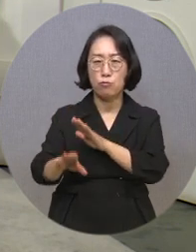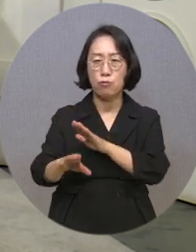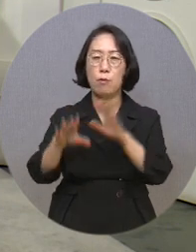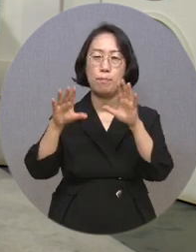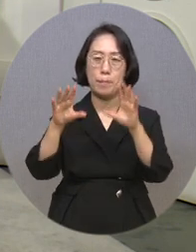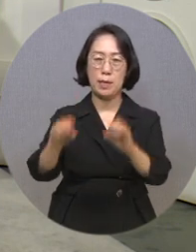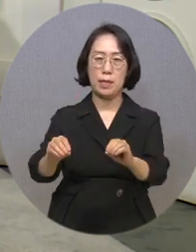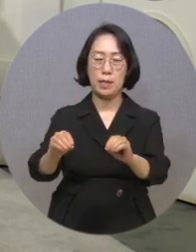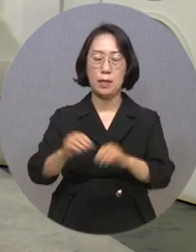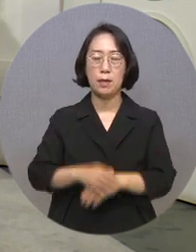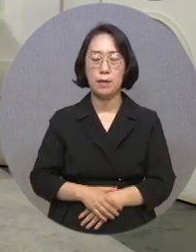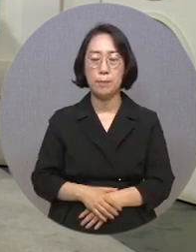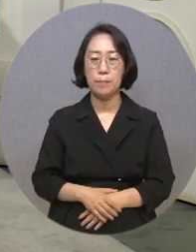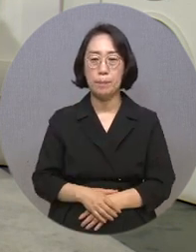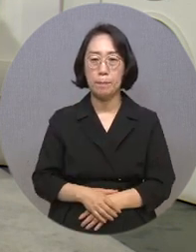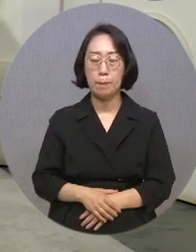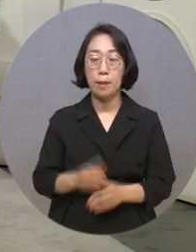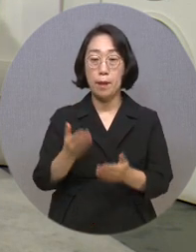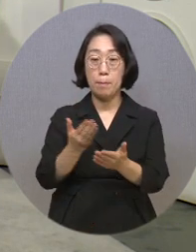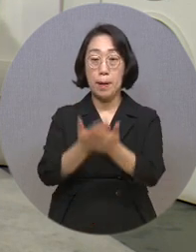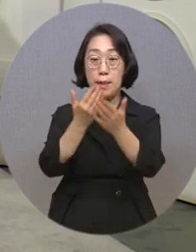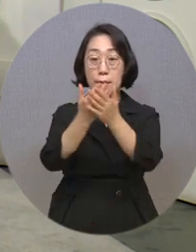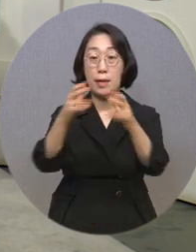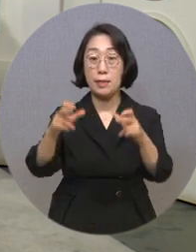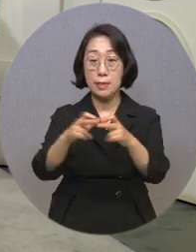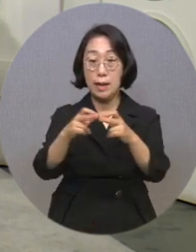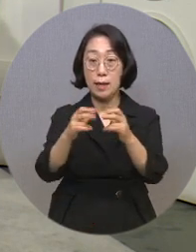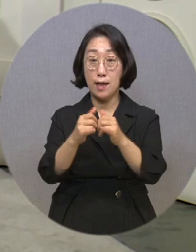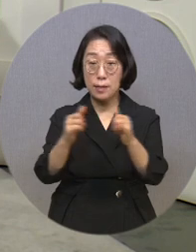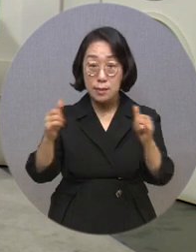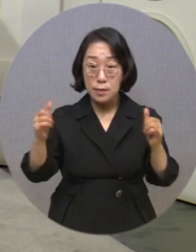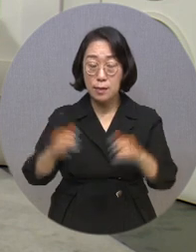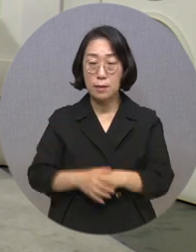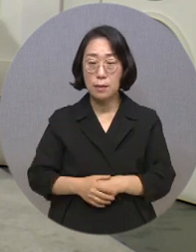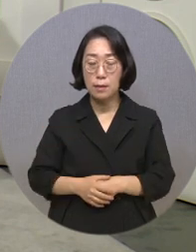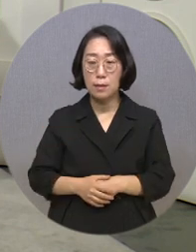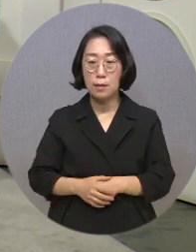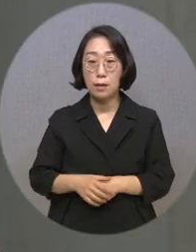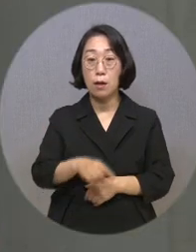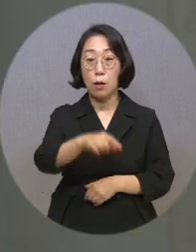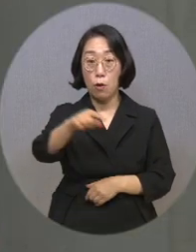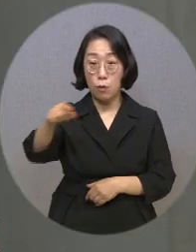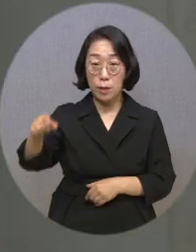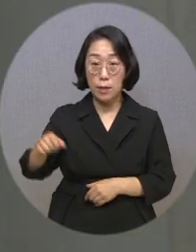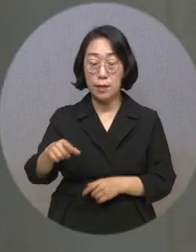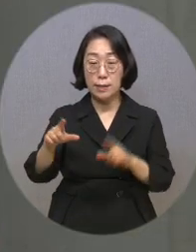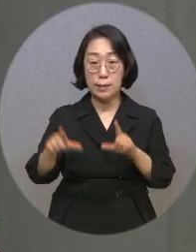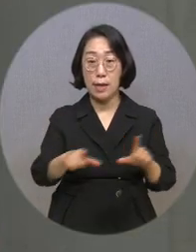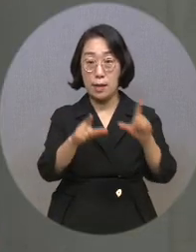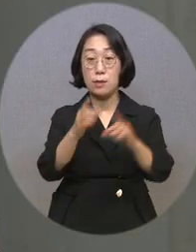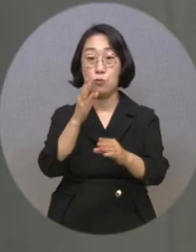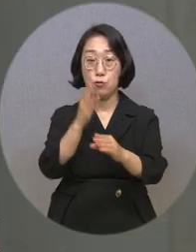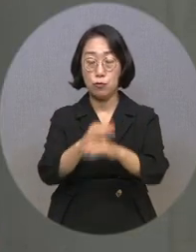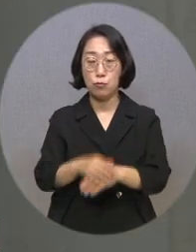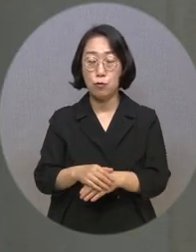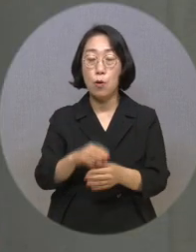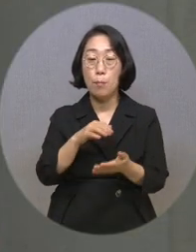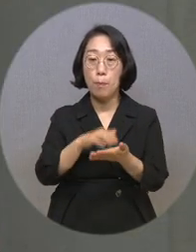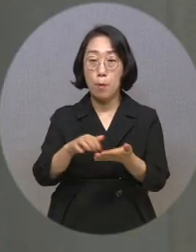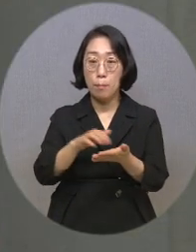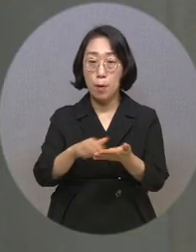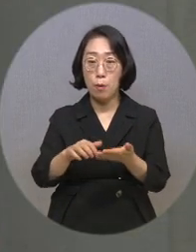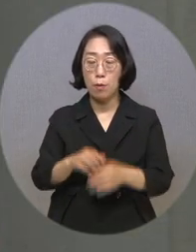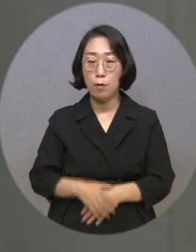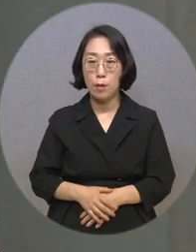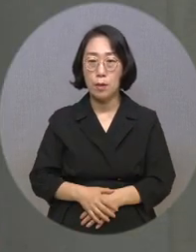있습니다. 그 발달 장애인들이 주로 수용되어 있겠군요. 네, 네. 몇 분이나?